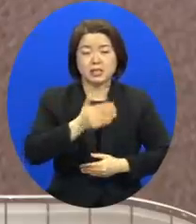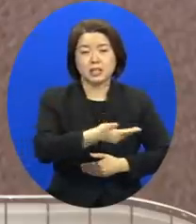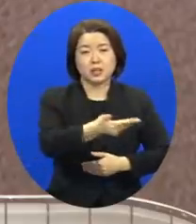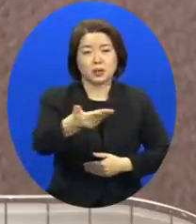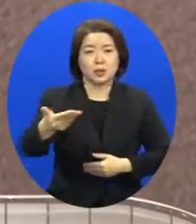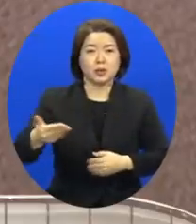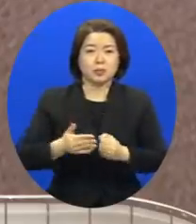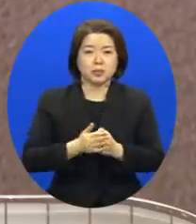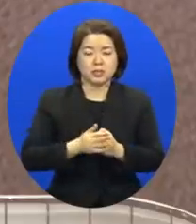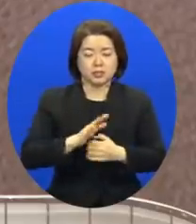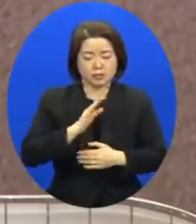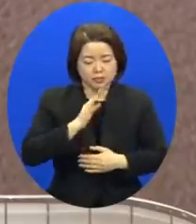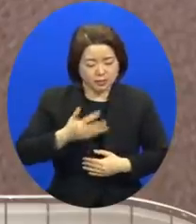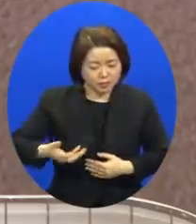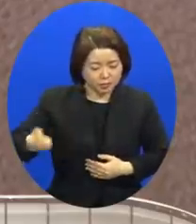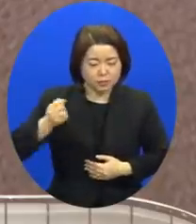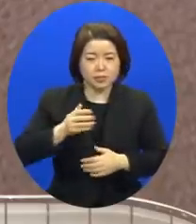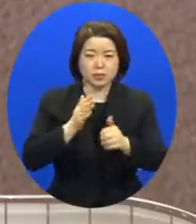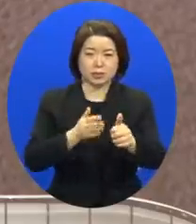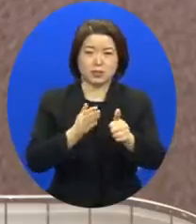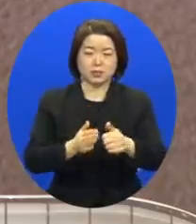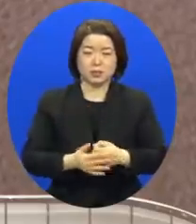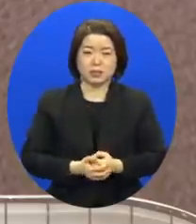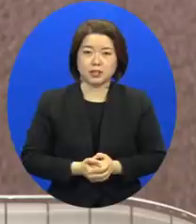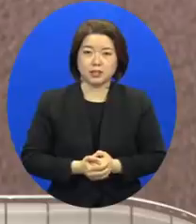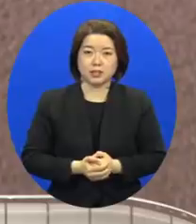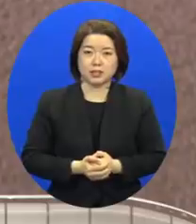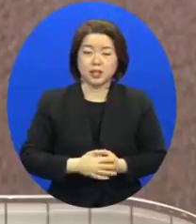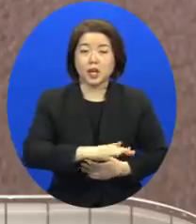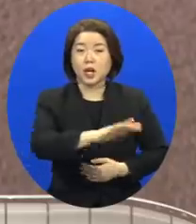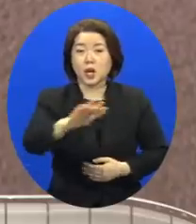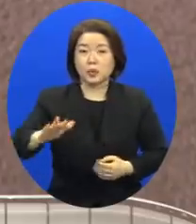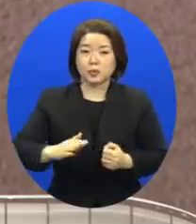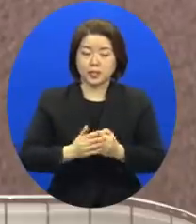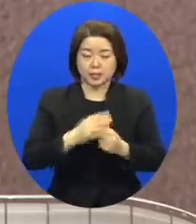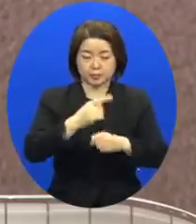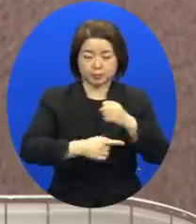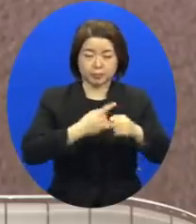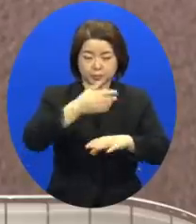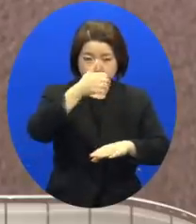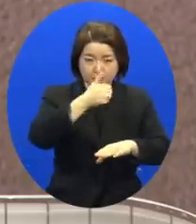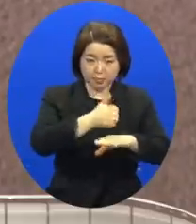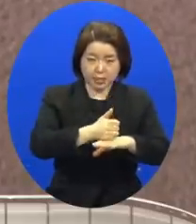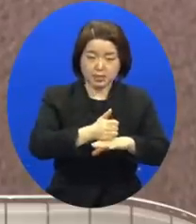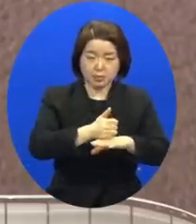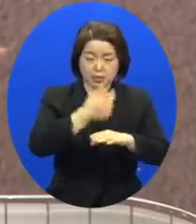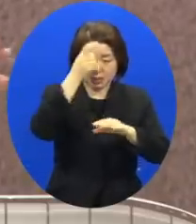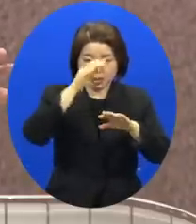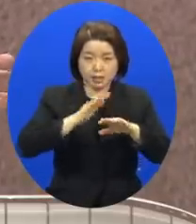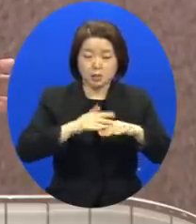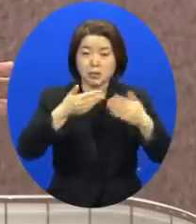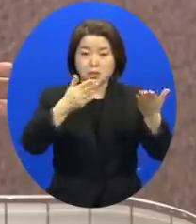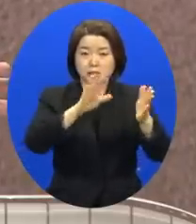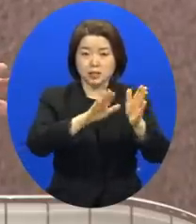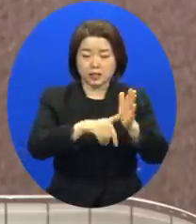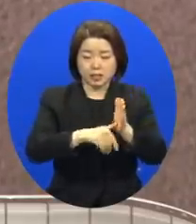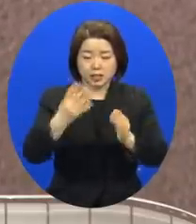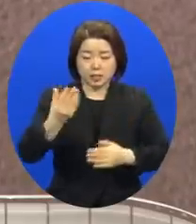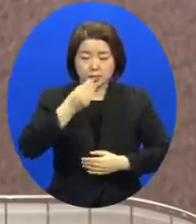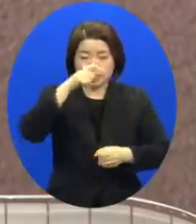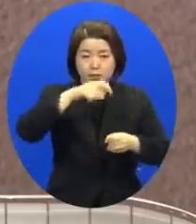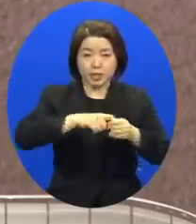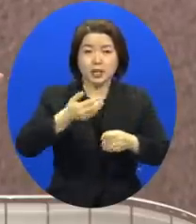누려야 하는 것이었습니다 우리가 성부 영신 예배 드릴 때 마다 성찬을 합니다